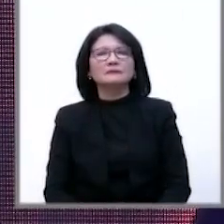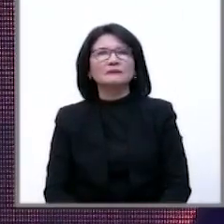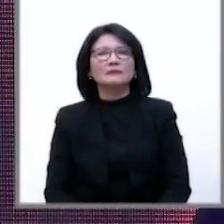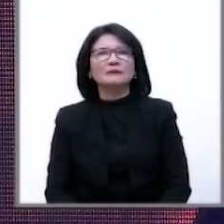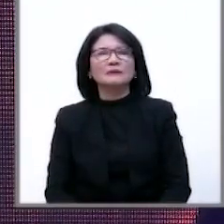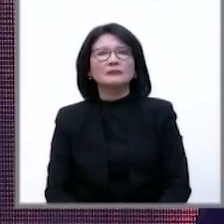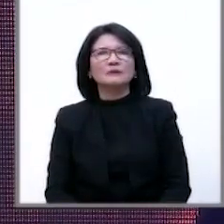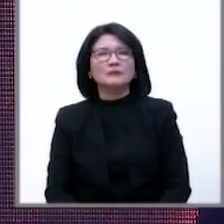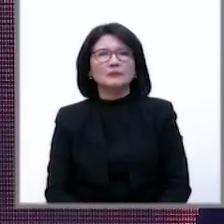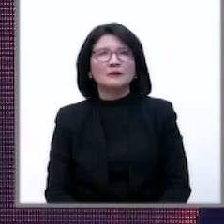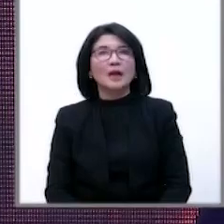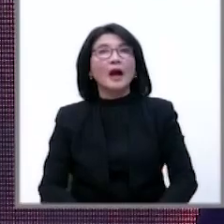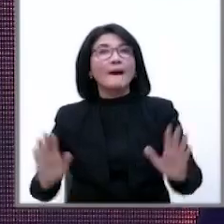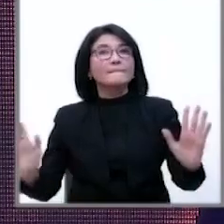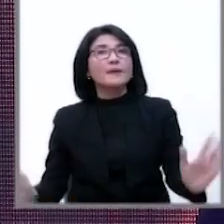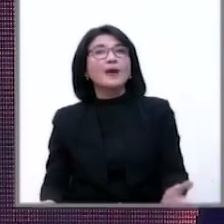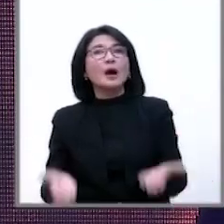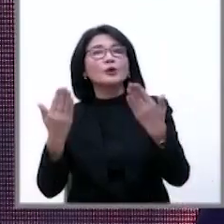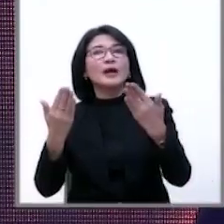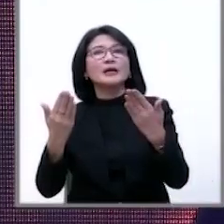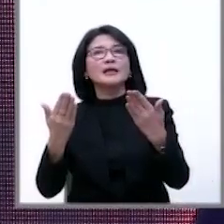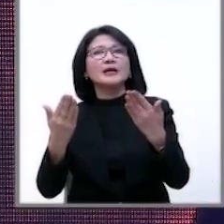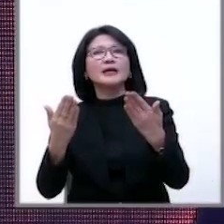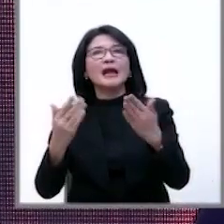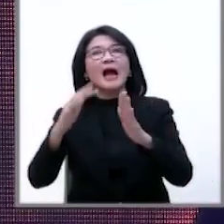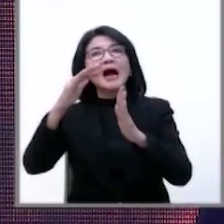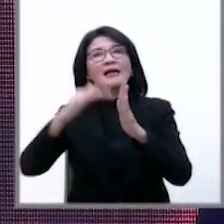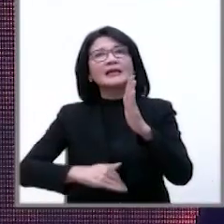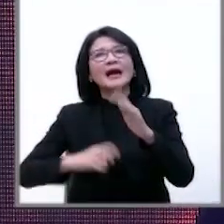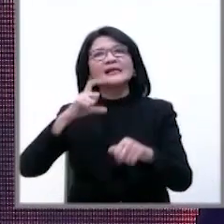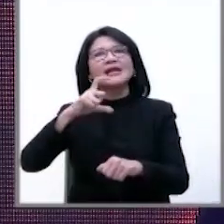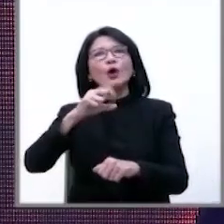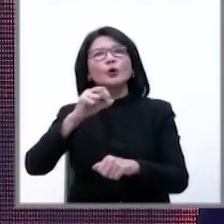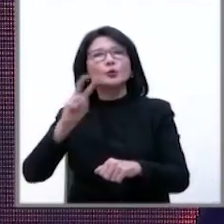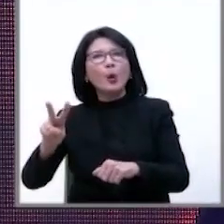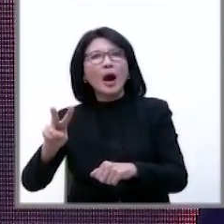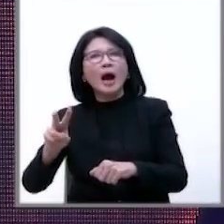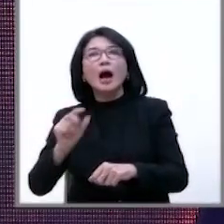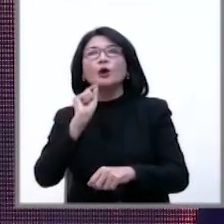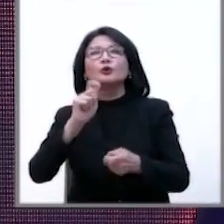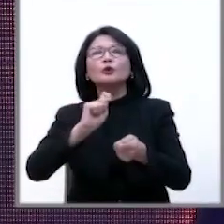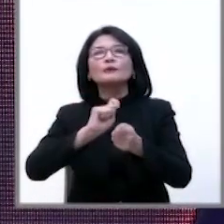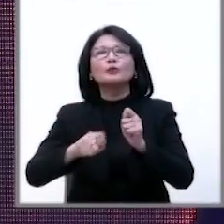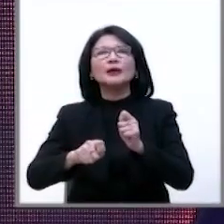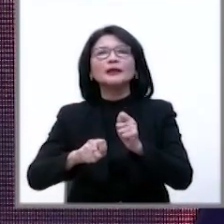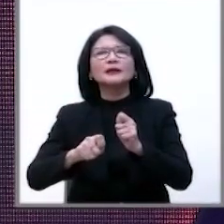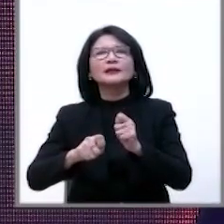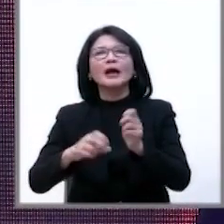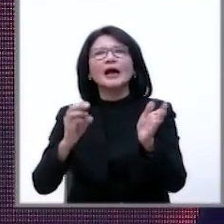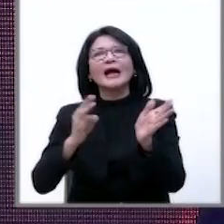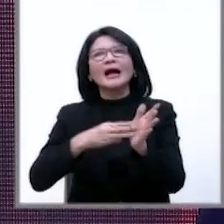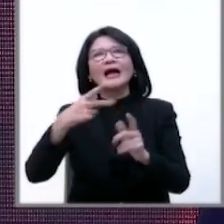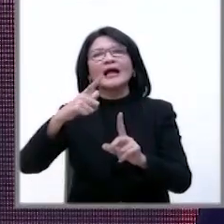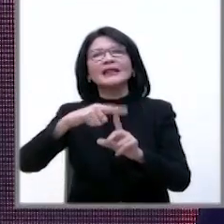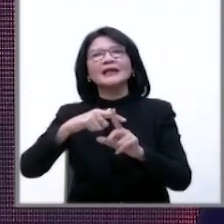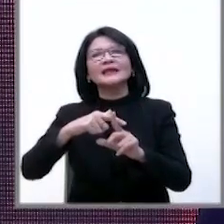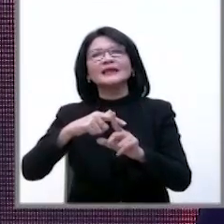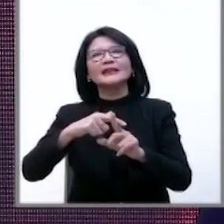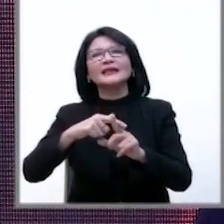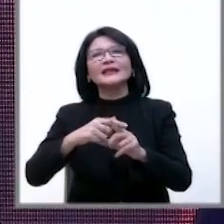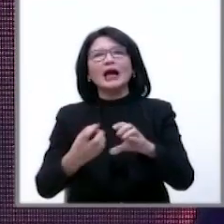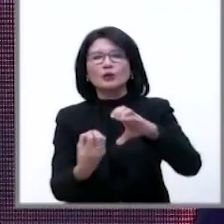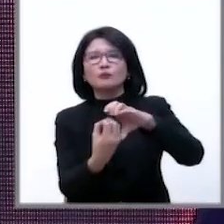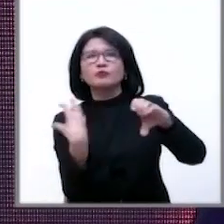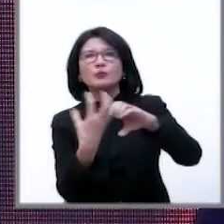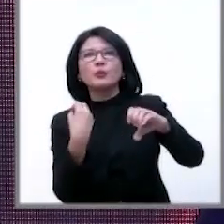Raka pembangunan rendah karbon diperlukan untuk mewujudkan net Zero emission atau